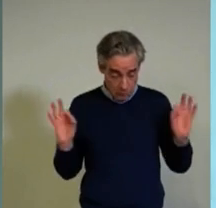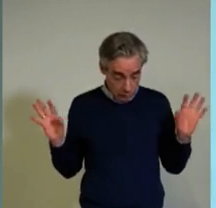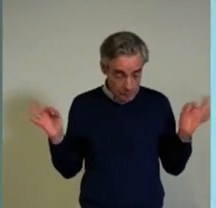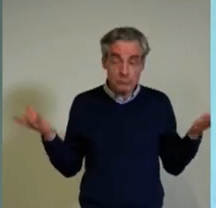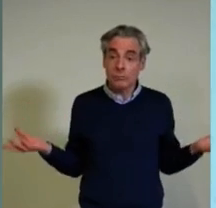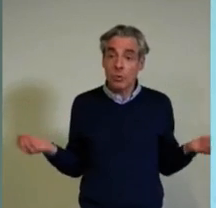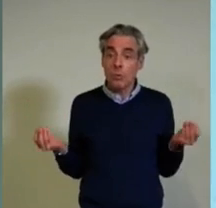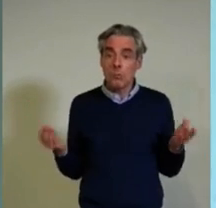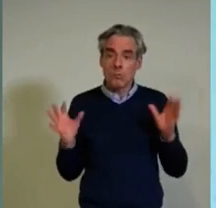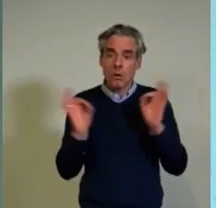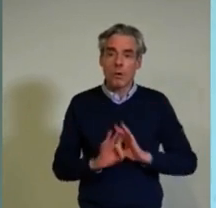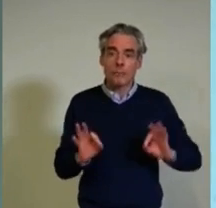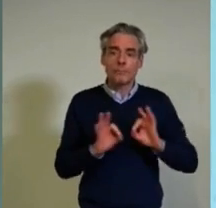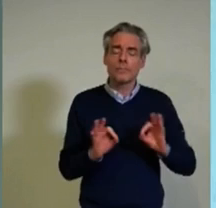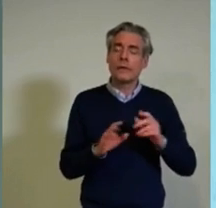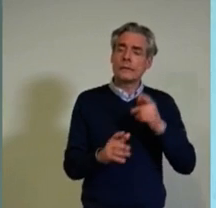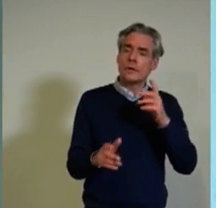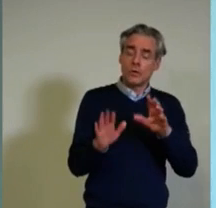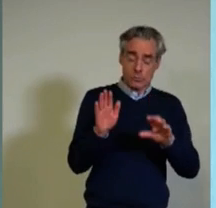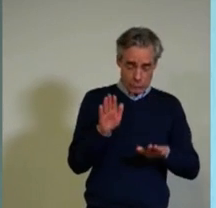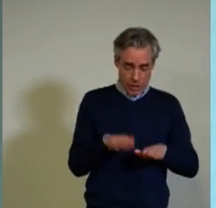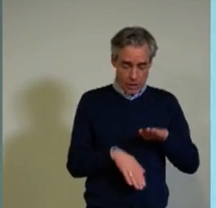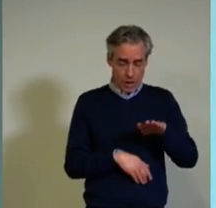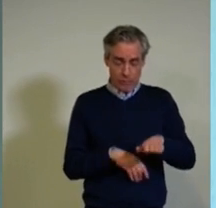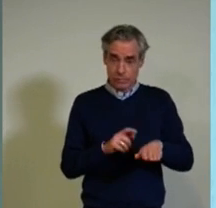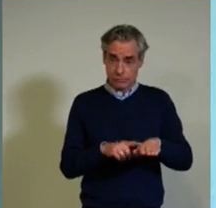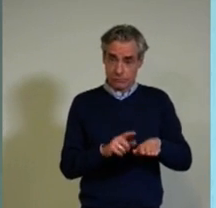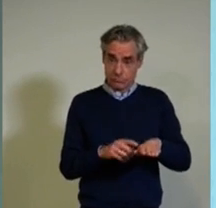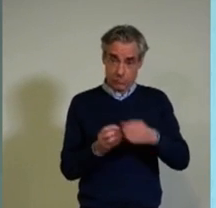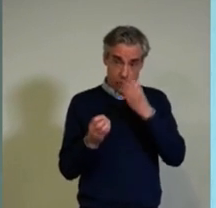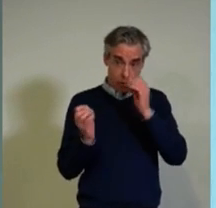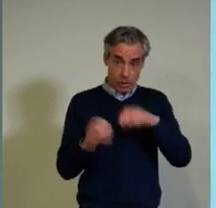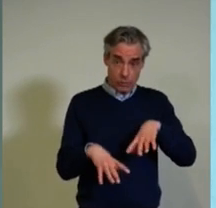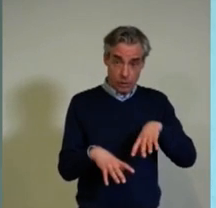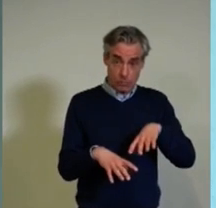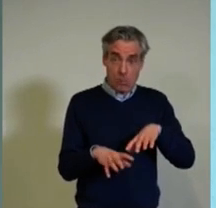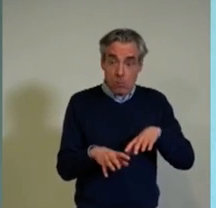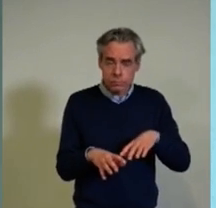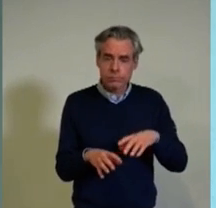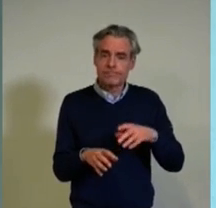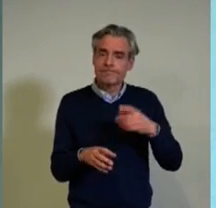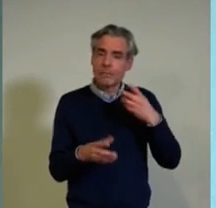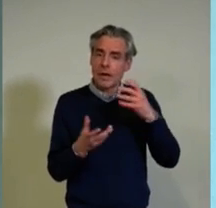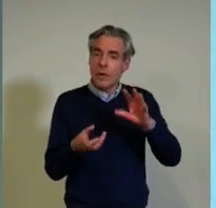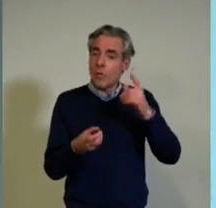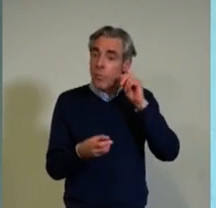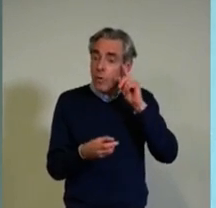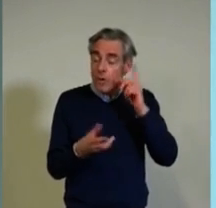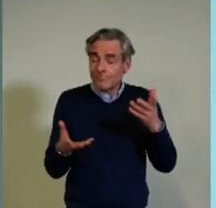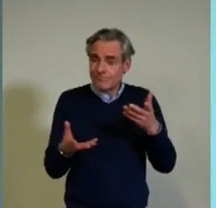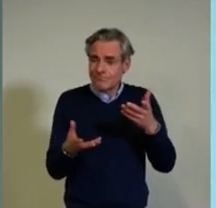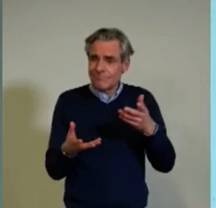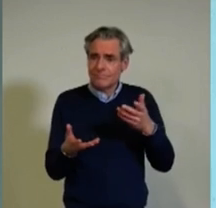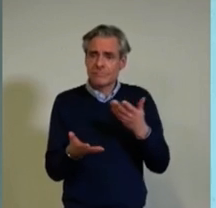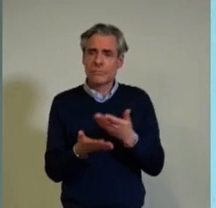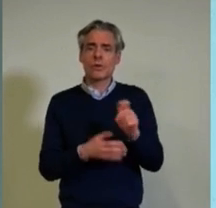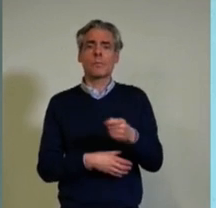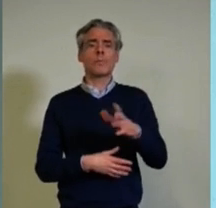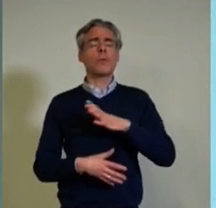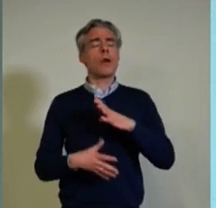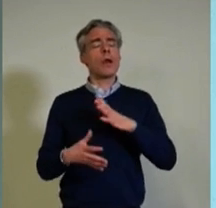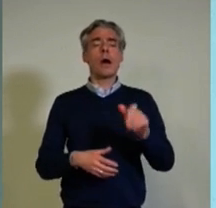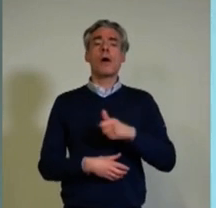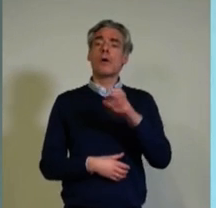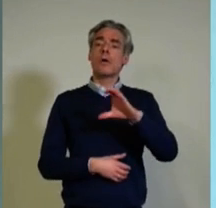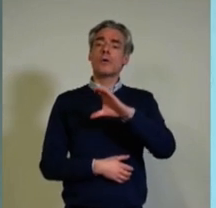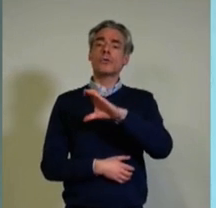définitivement cette étape qui a du sens tant qu'on n'est pas sur le suffrage universel, dès lors que les